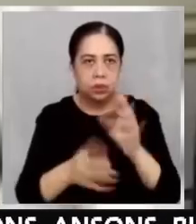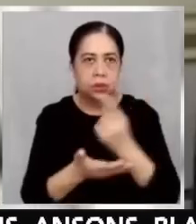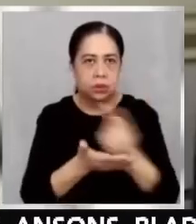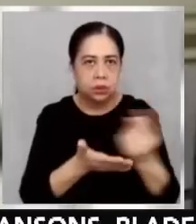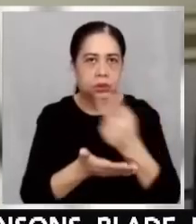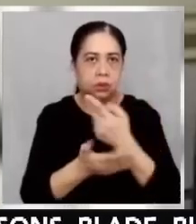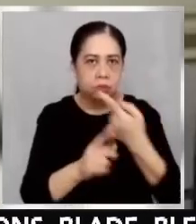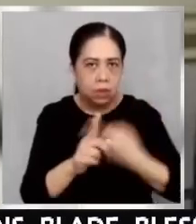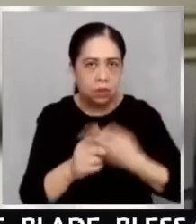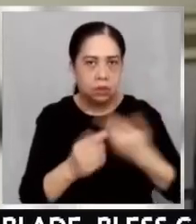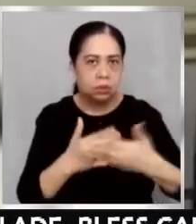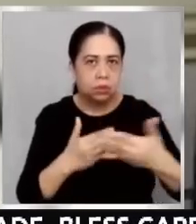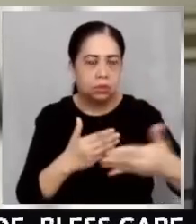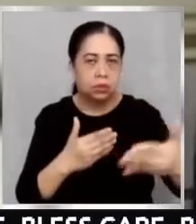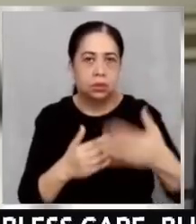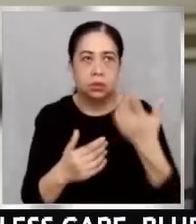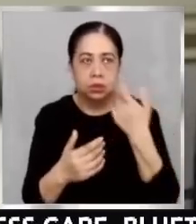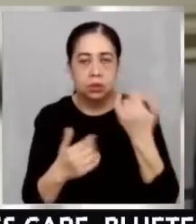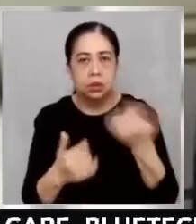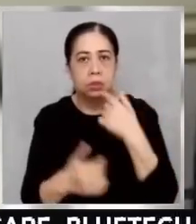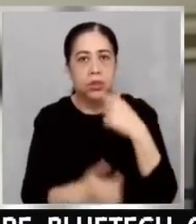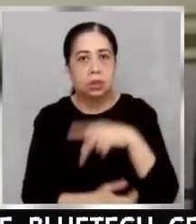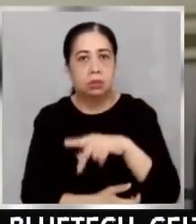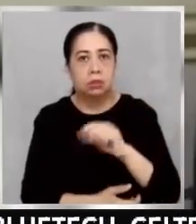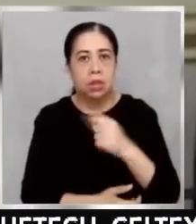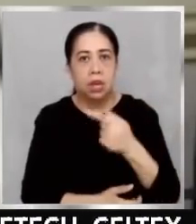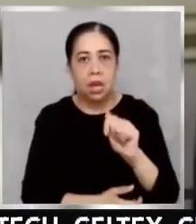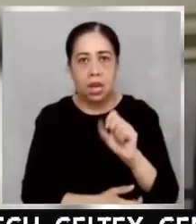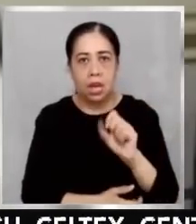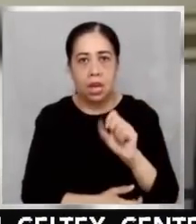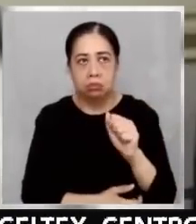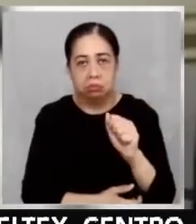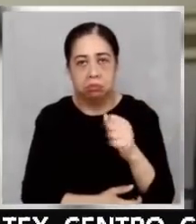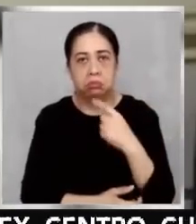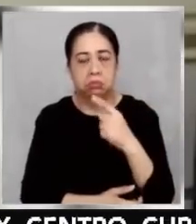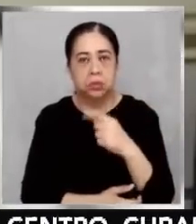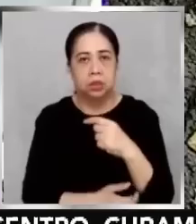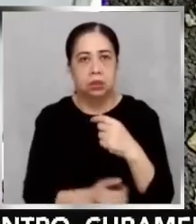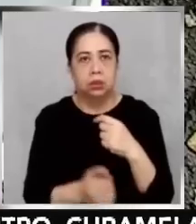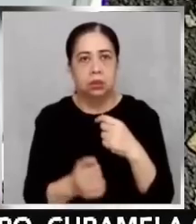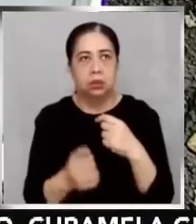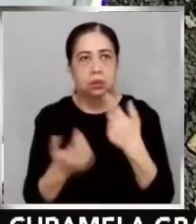Kasi sabi nga po ng PAGASA, it will be a normal rainy season.